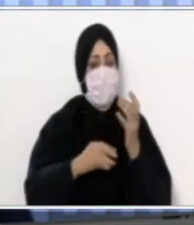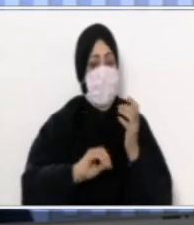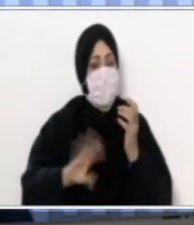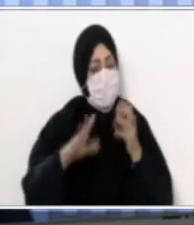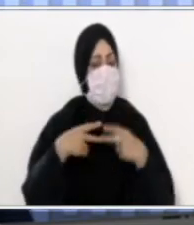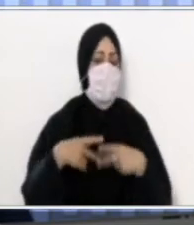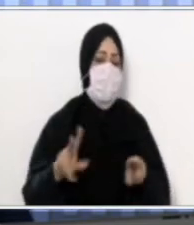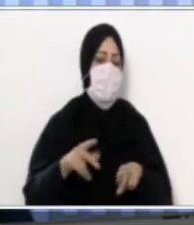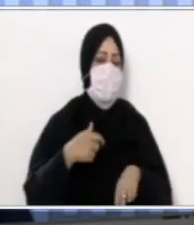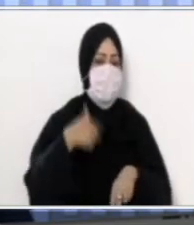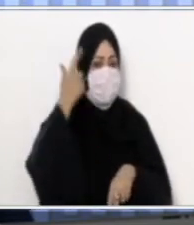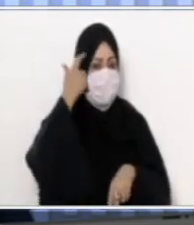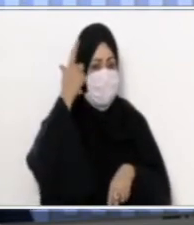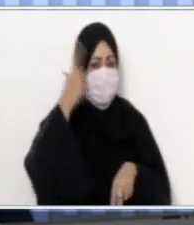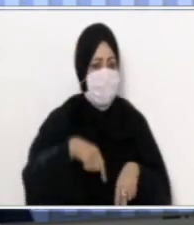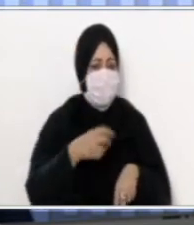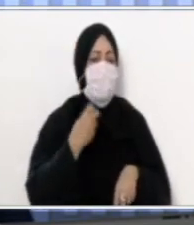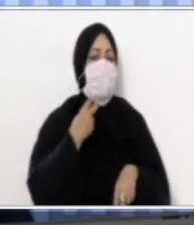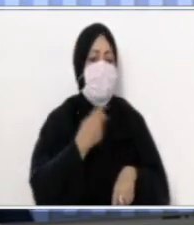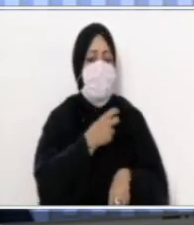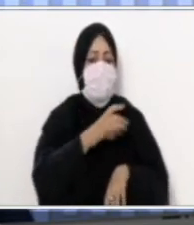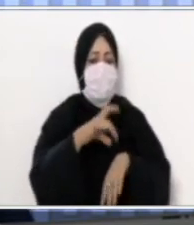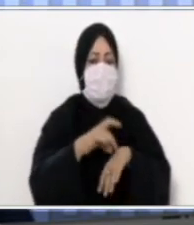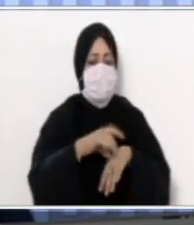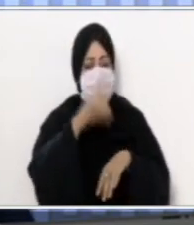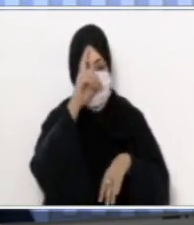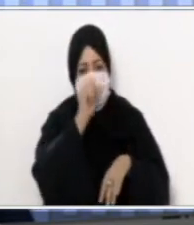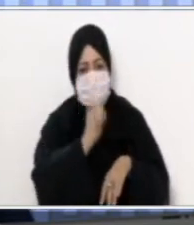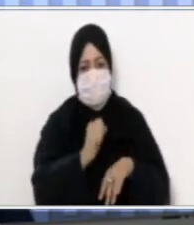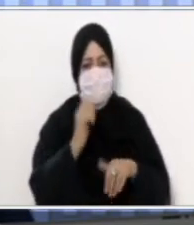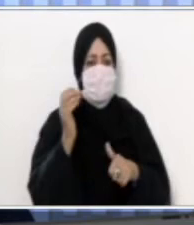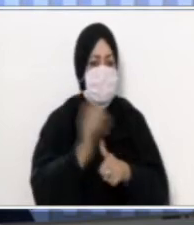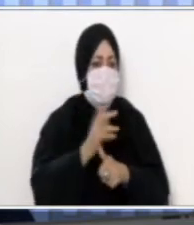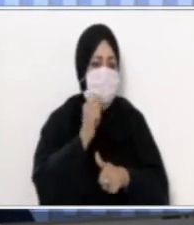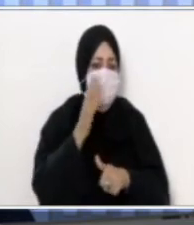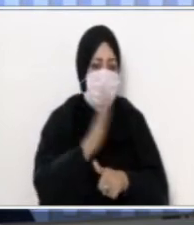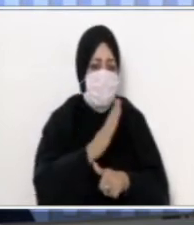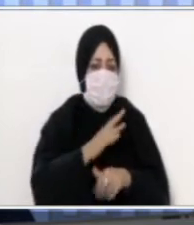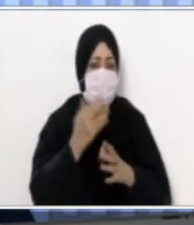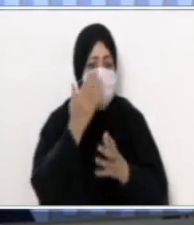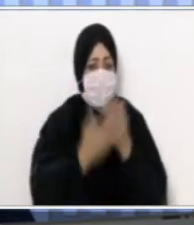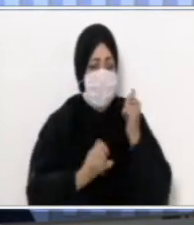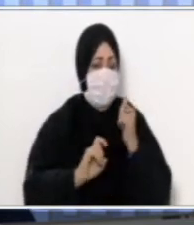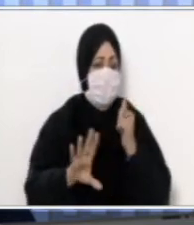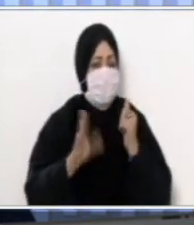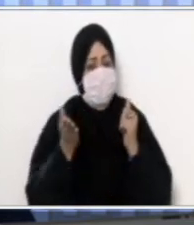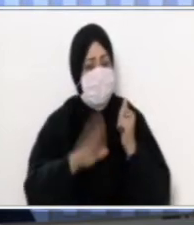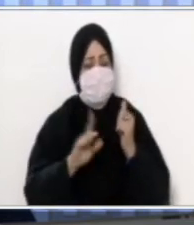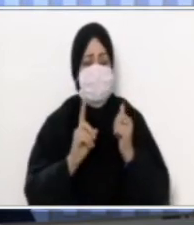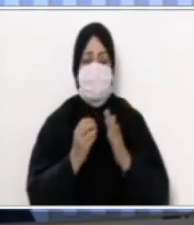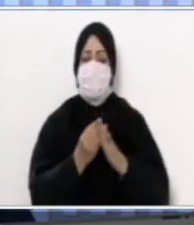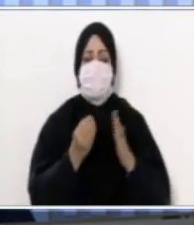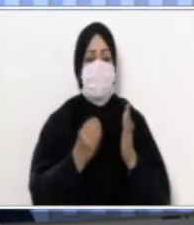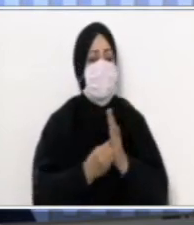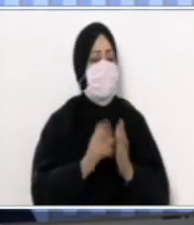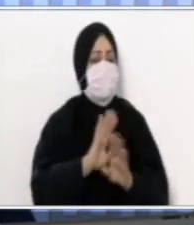قال نحن نرزقكم وإياهم، نحن نرزقكم وإياهم، وفي آية أخرى نحن نرزقهم وإياكم،